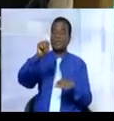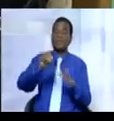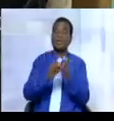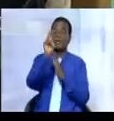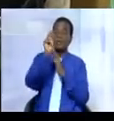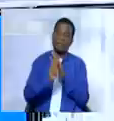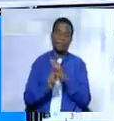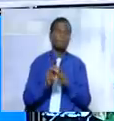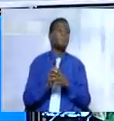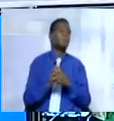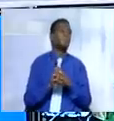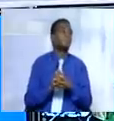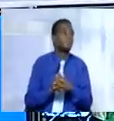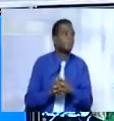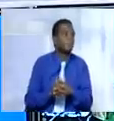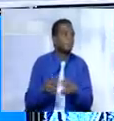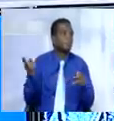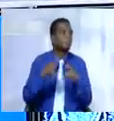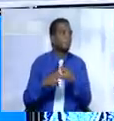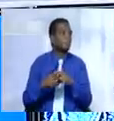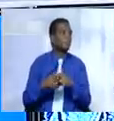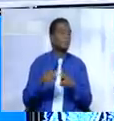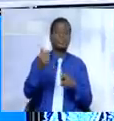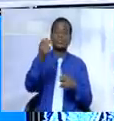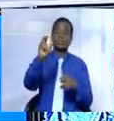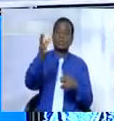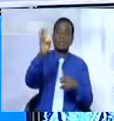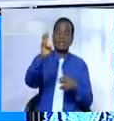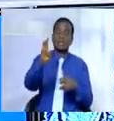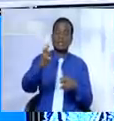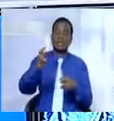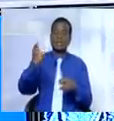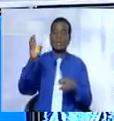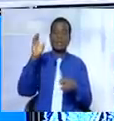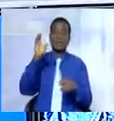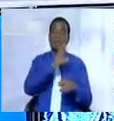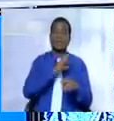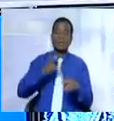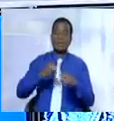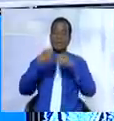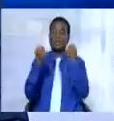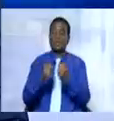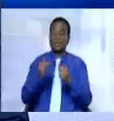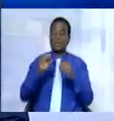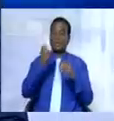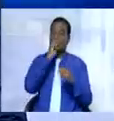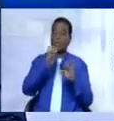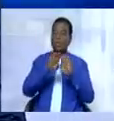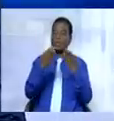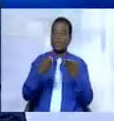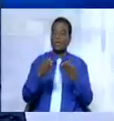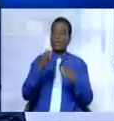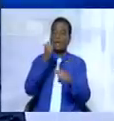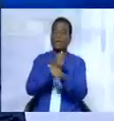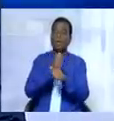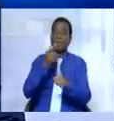2014. En bref, le 17e congrès de l'Association africaine de l'eau, vous le savez, s'est ouvert lundi à Abidjan. Un